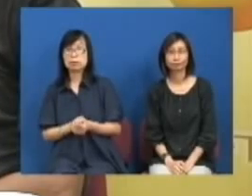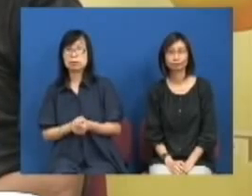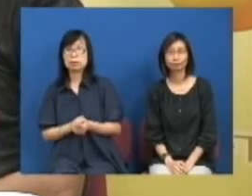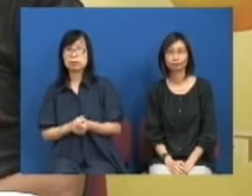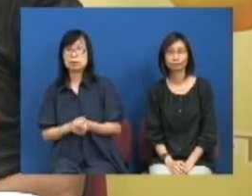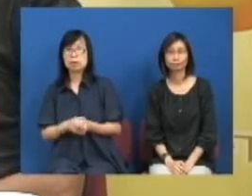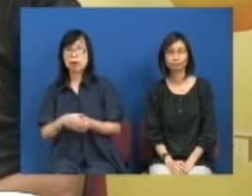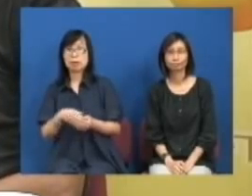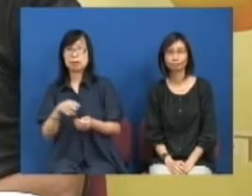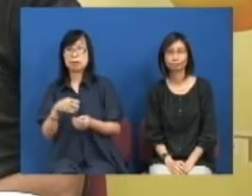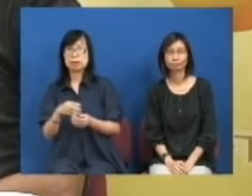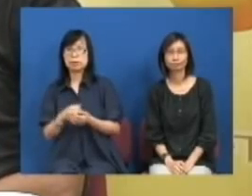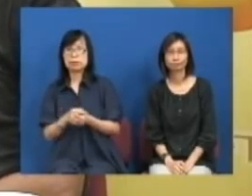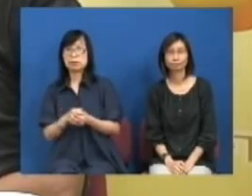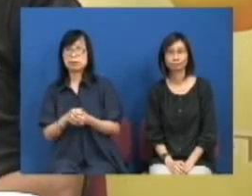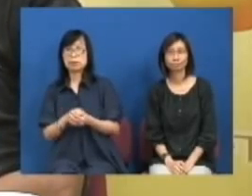理論上